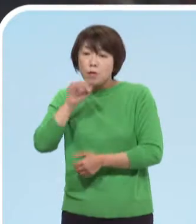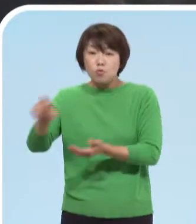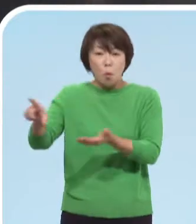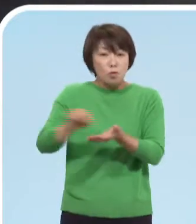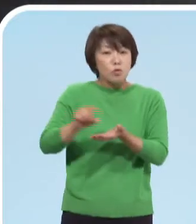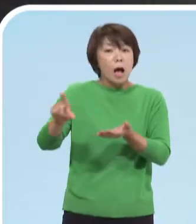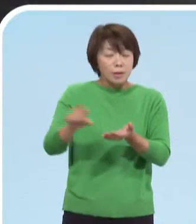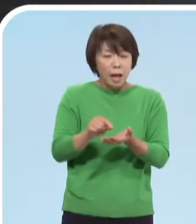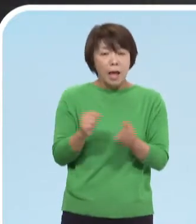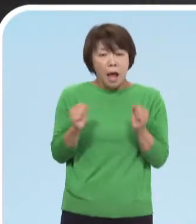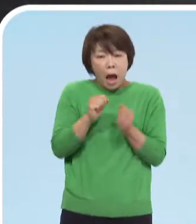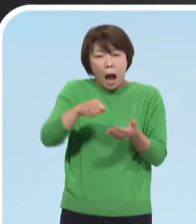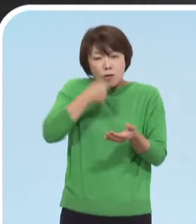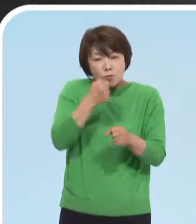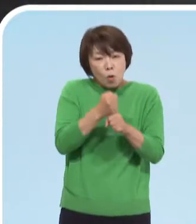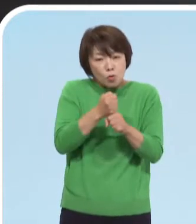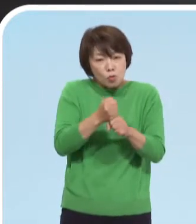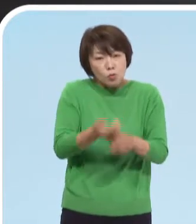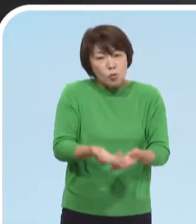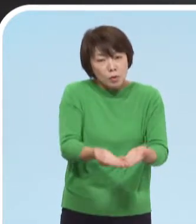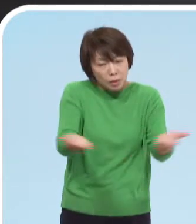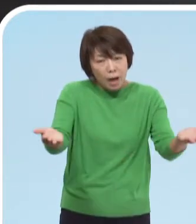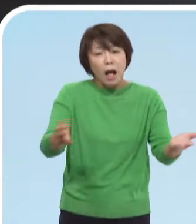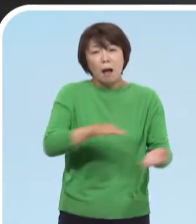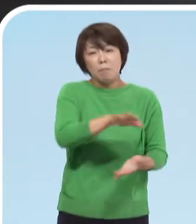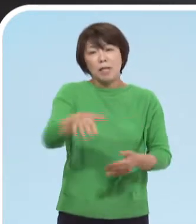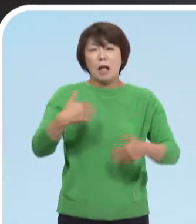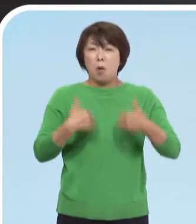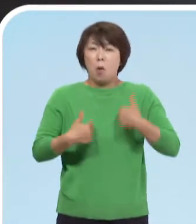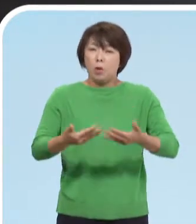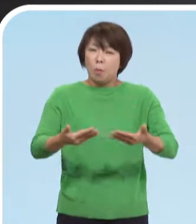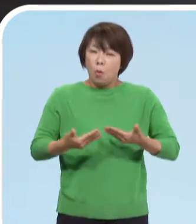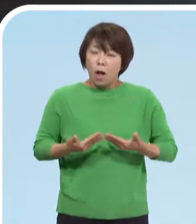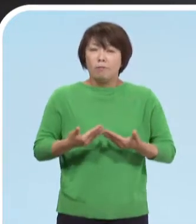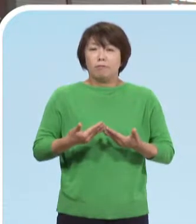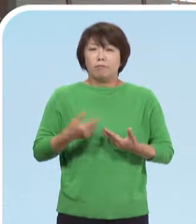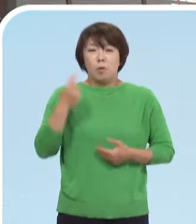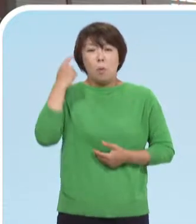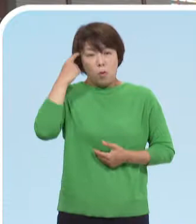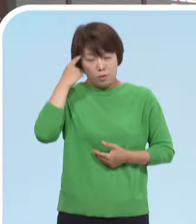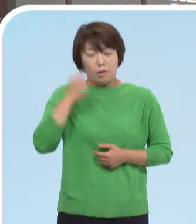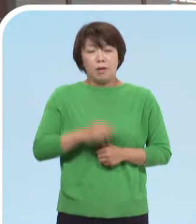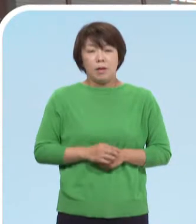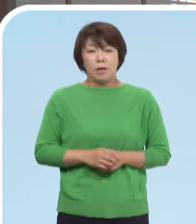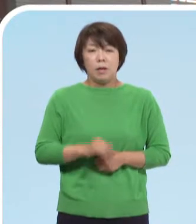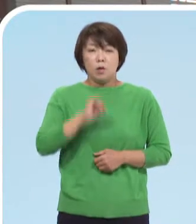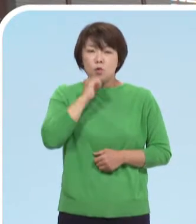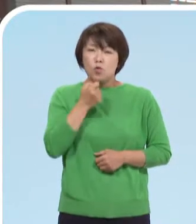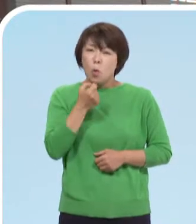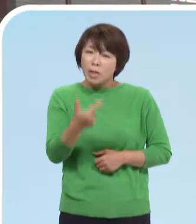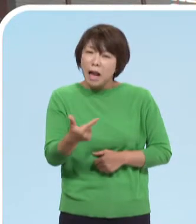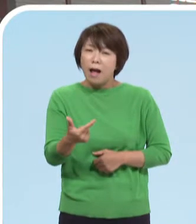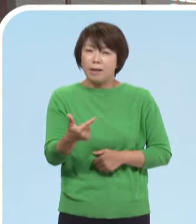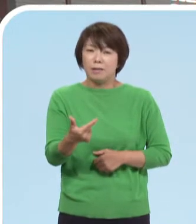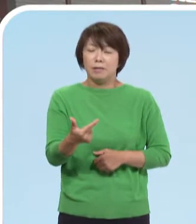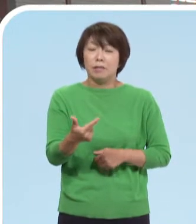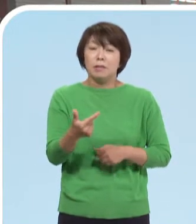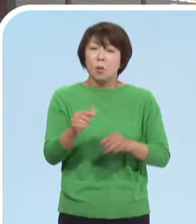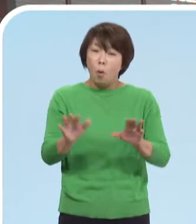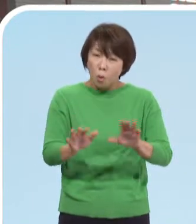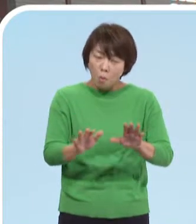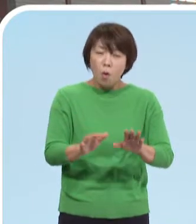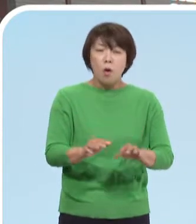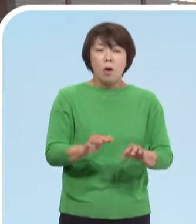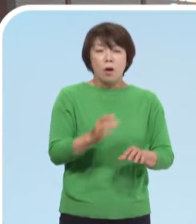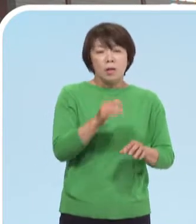ってジェラートを作れば、まあ、子どもたちも喜んで食べてもらえるかなと。もっともっとあの牛乳嫌いの子どもとか